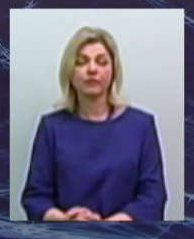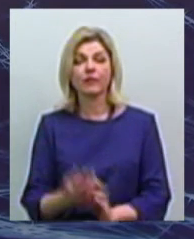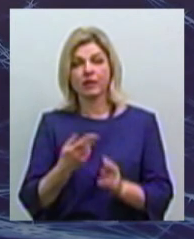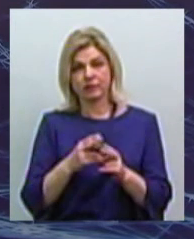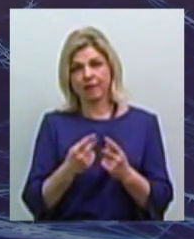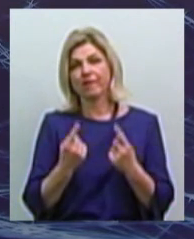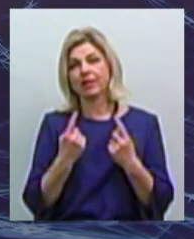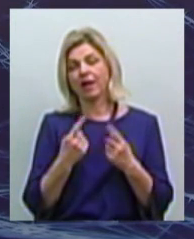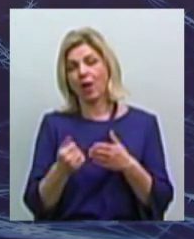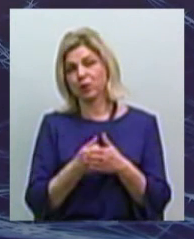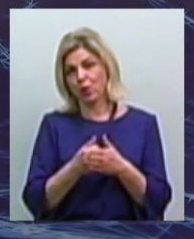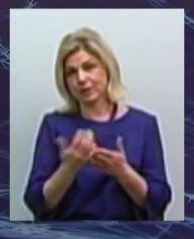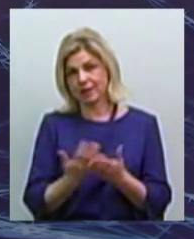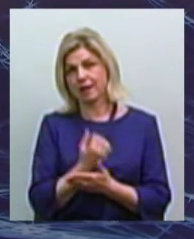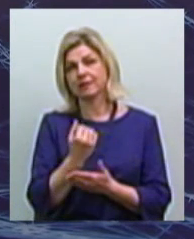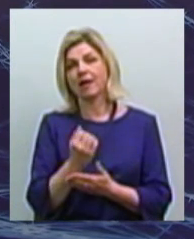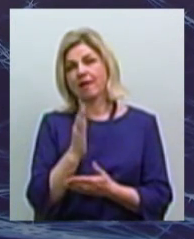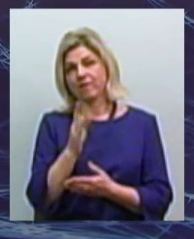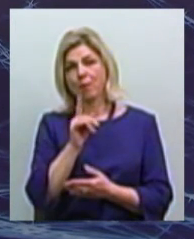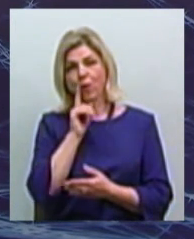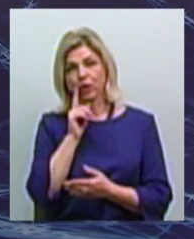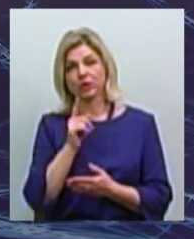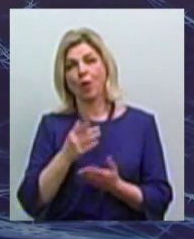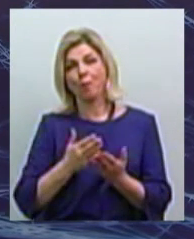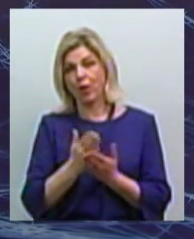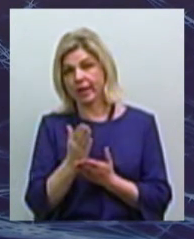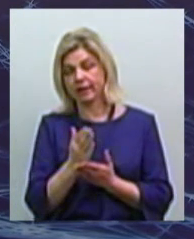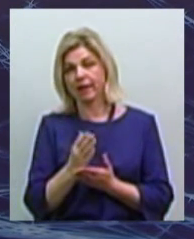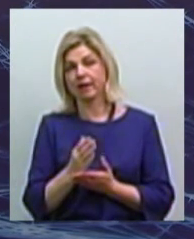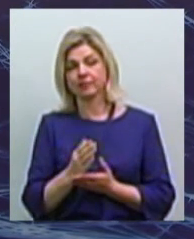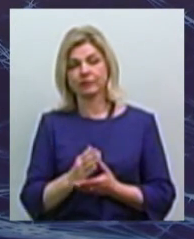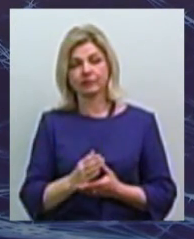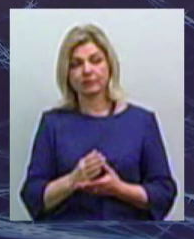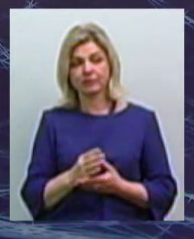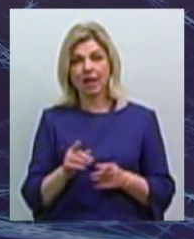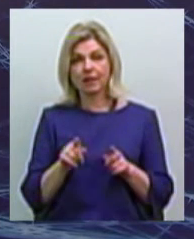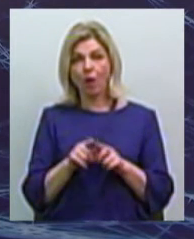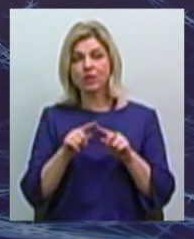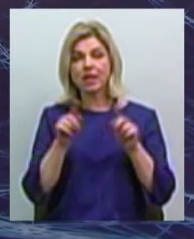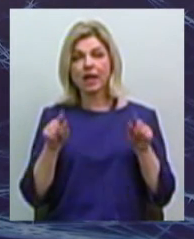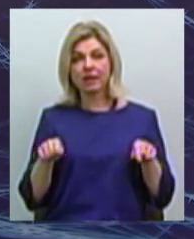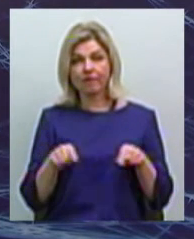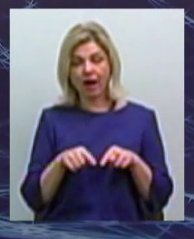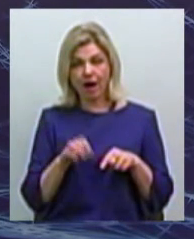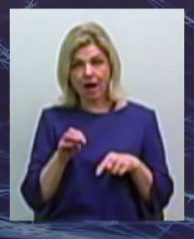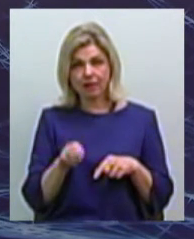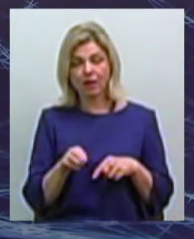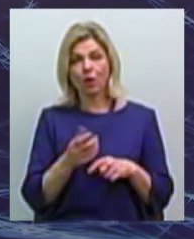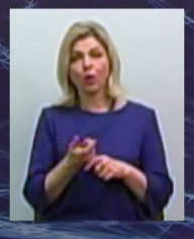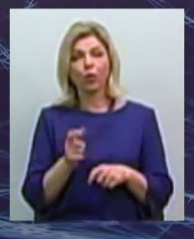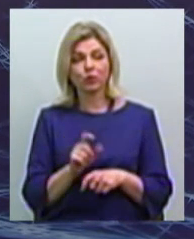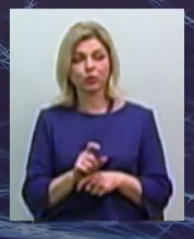досягнення саме в сфері молодіжної політики, адже даний сертифікат він дуже